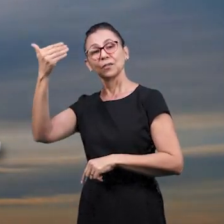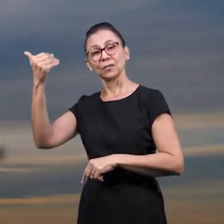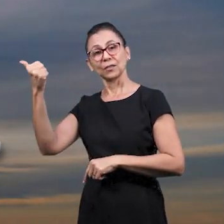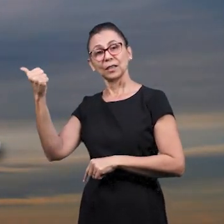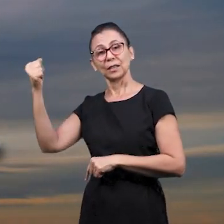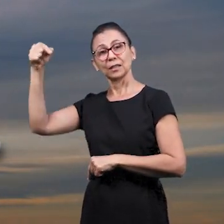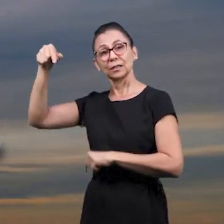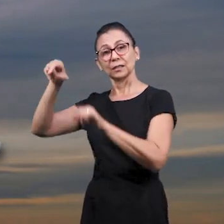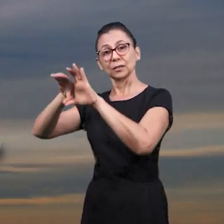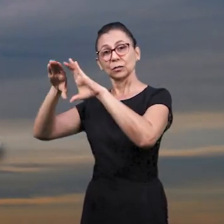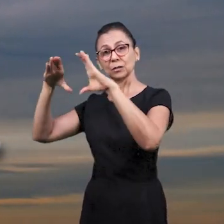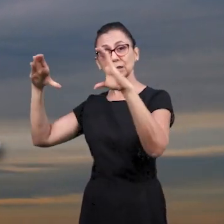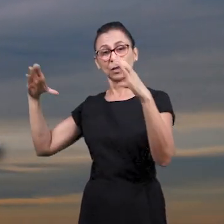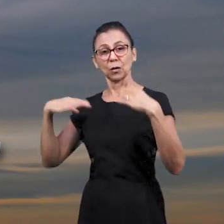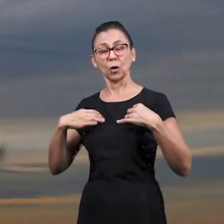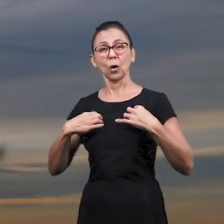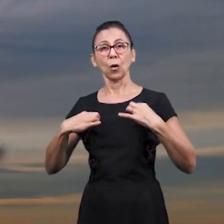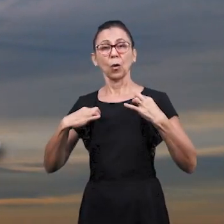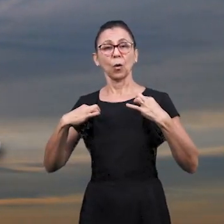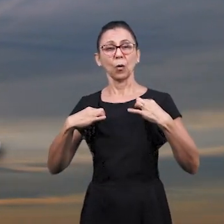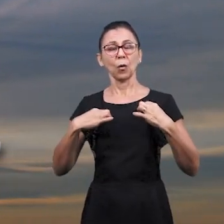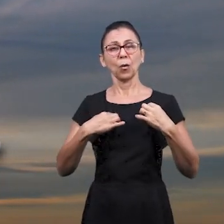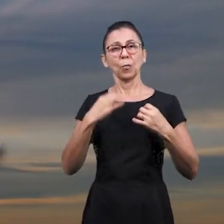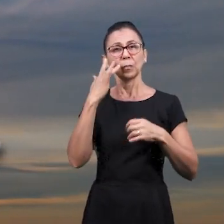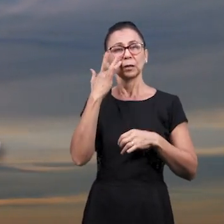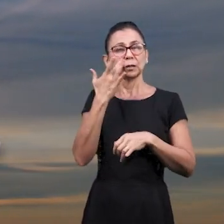одежды золотые тебе дарую.